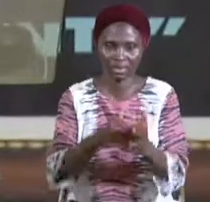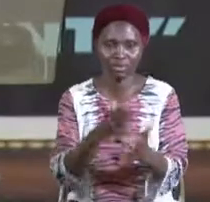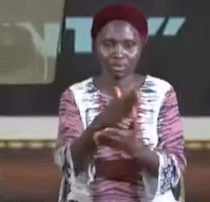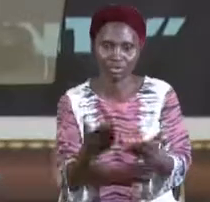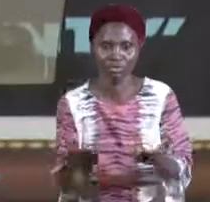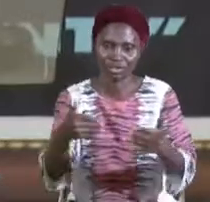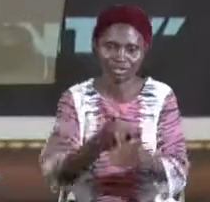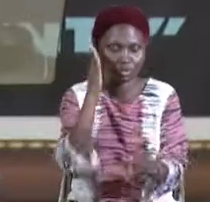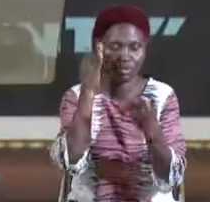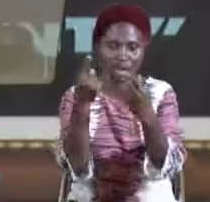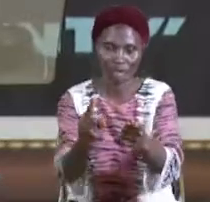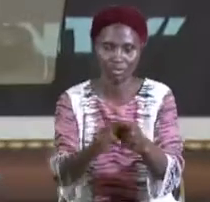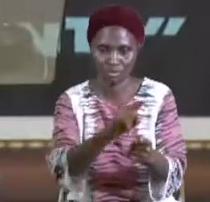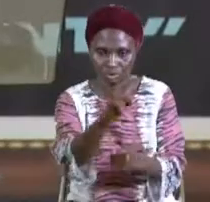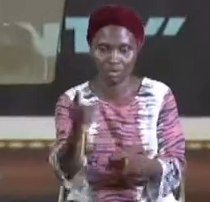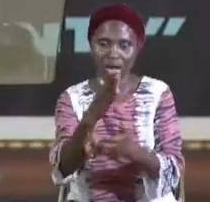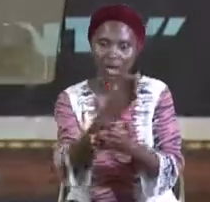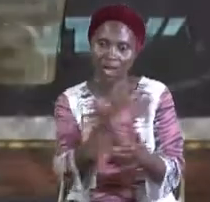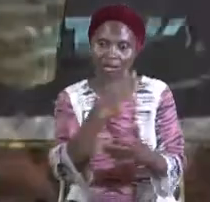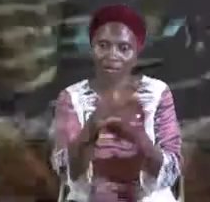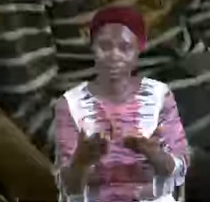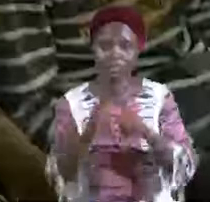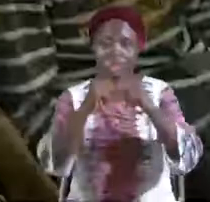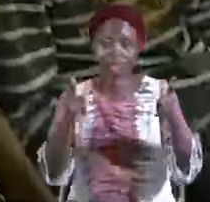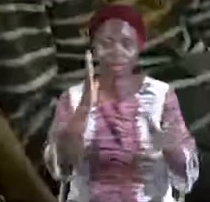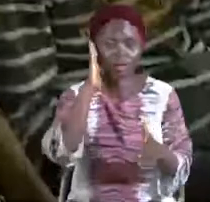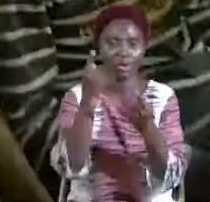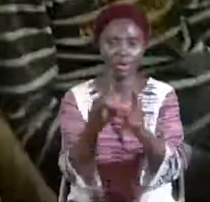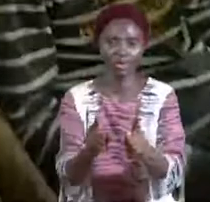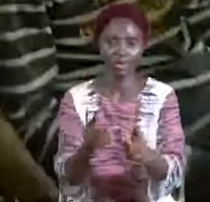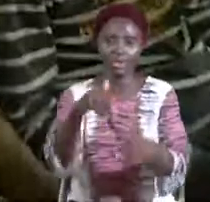t'arrivera. Et quelque chose de plus grand arrivera. Alors,